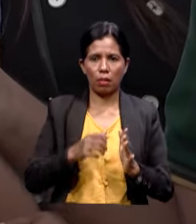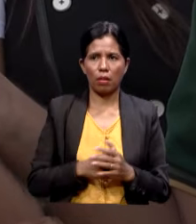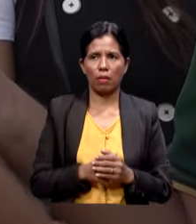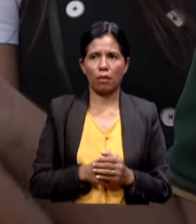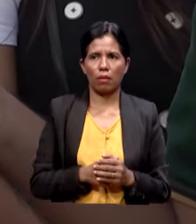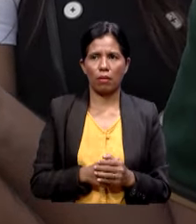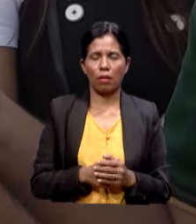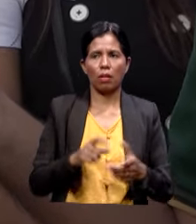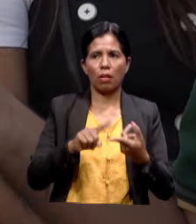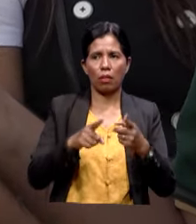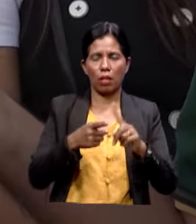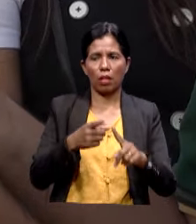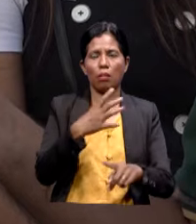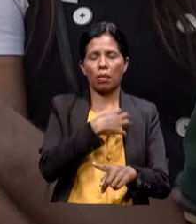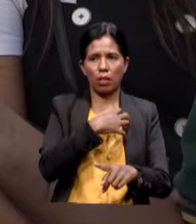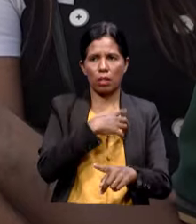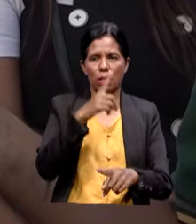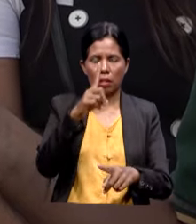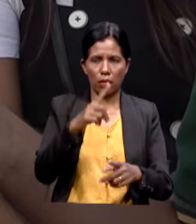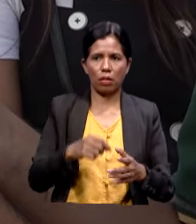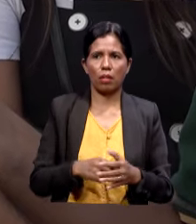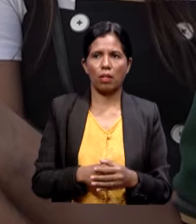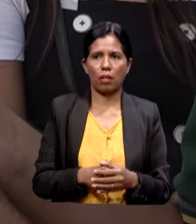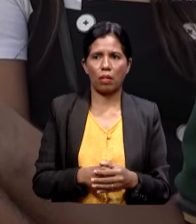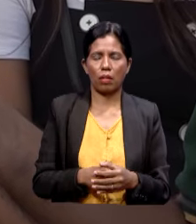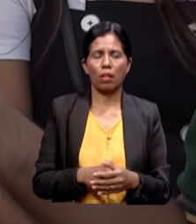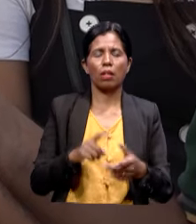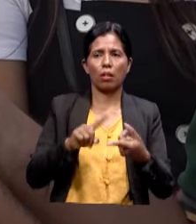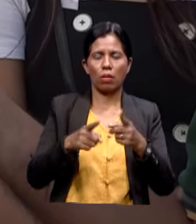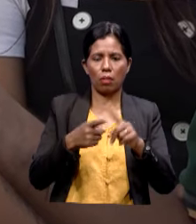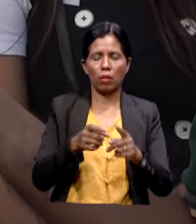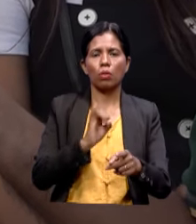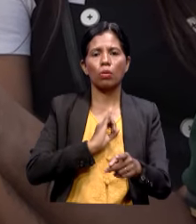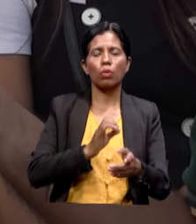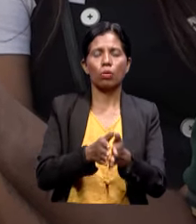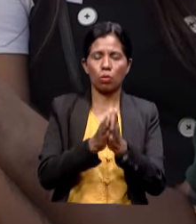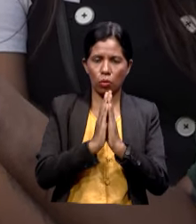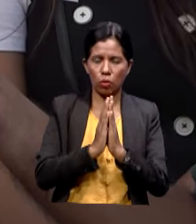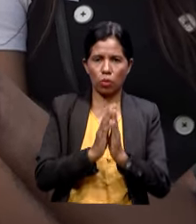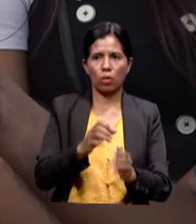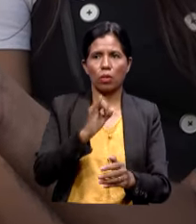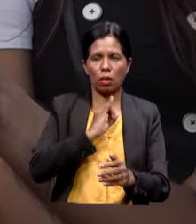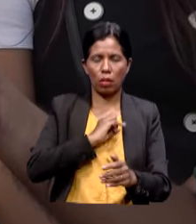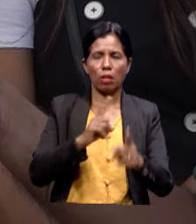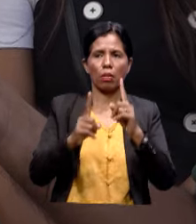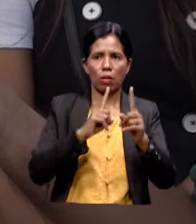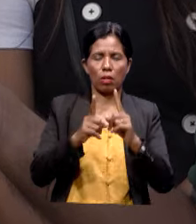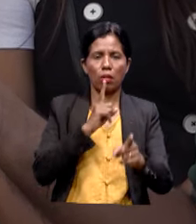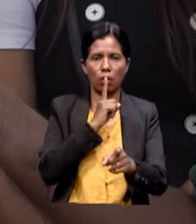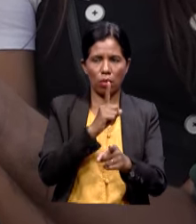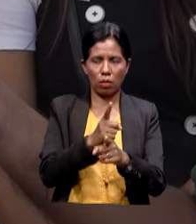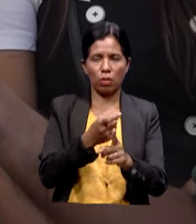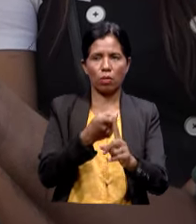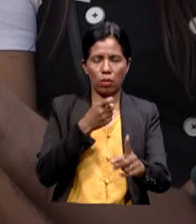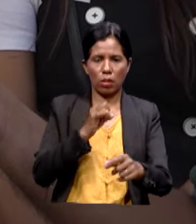hetang be kolega polisia ida kolega ne mai husu hau ora kontra kronologia lolos husi